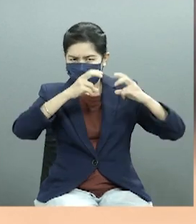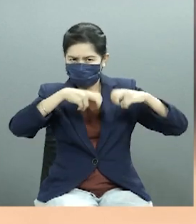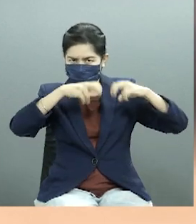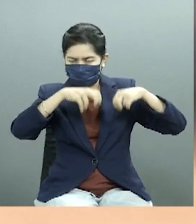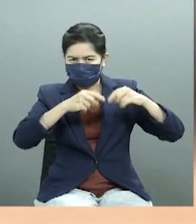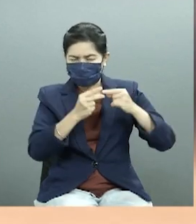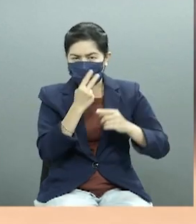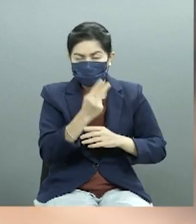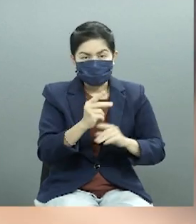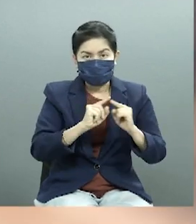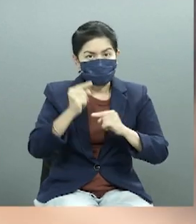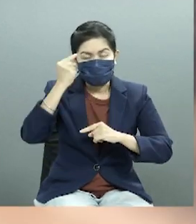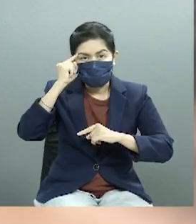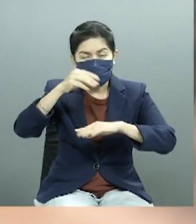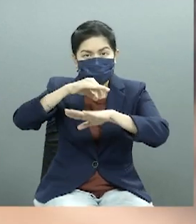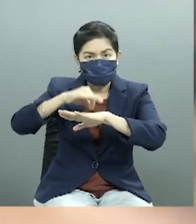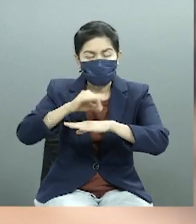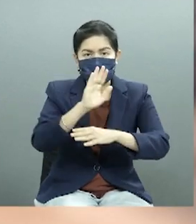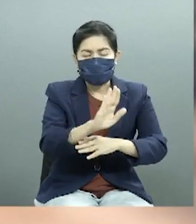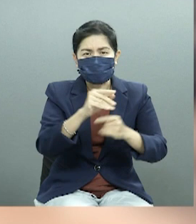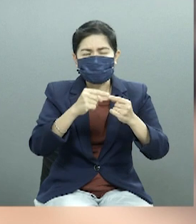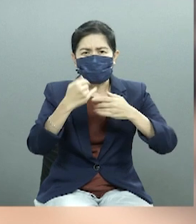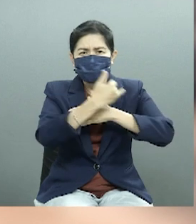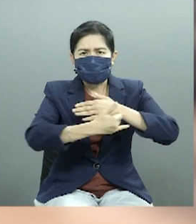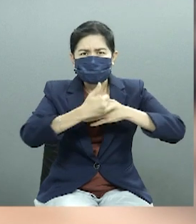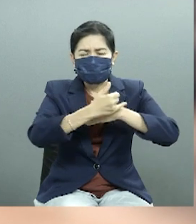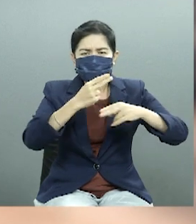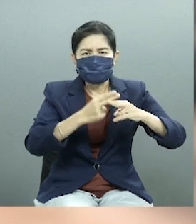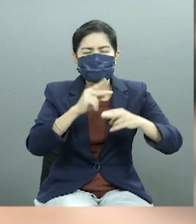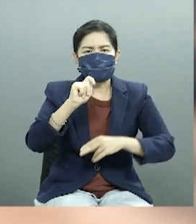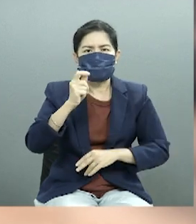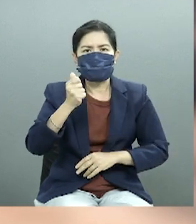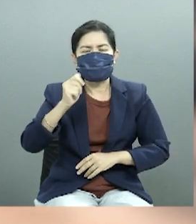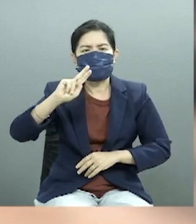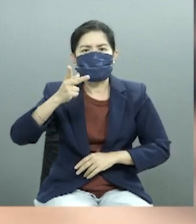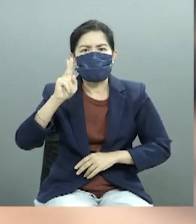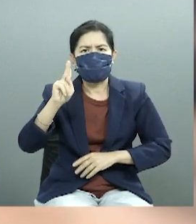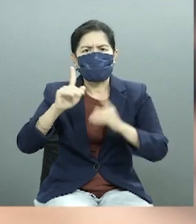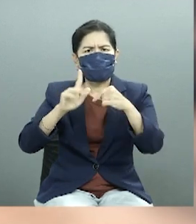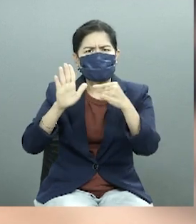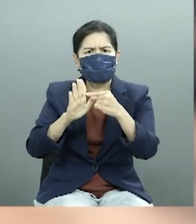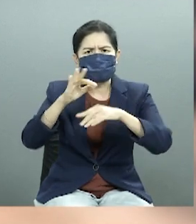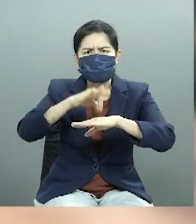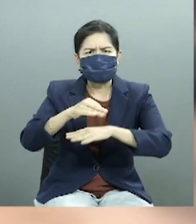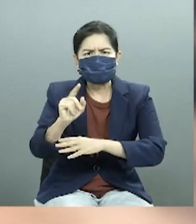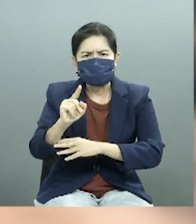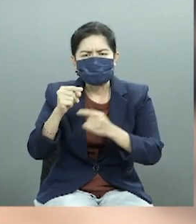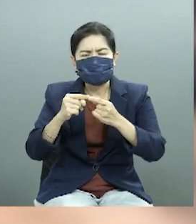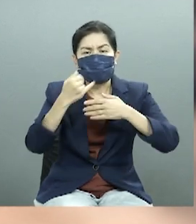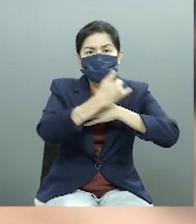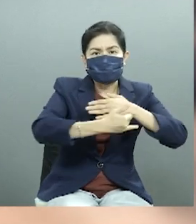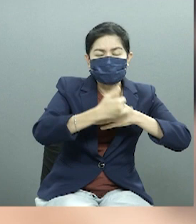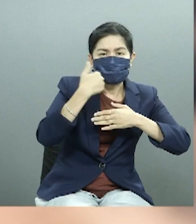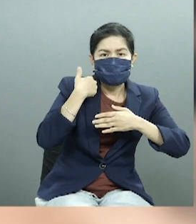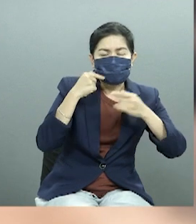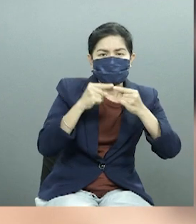ต่ก็ยังไม่ทราบถึงสถานที่หรือประเทศบางแห่งอย่างเช่นประเทศตองกาไม่รู้อยู่ที่ไหนหรือเฮติกับไฮติเ